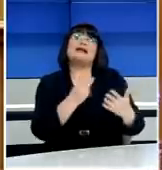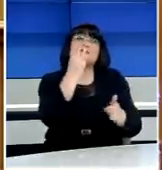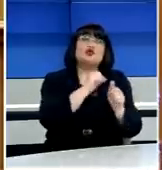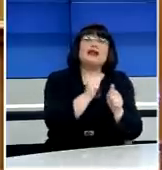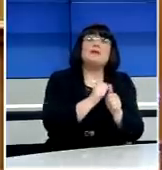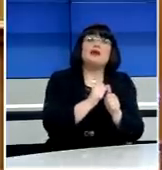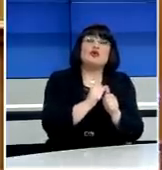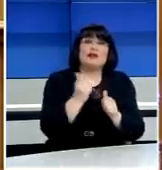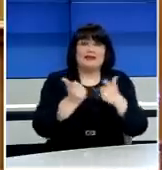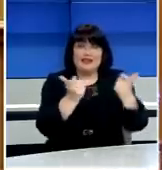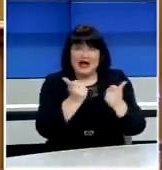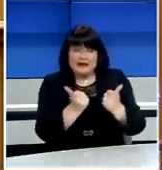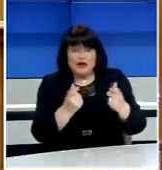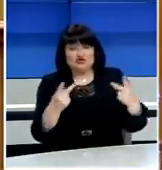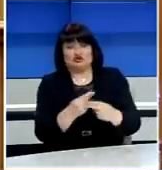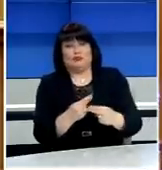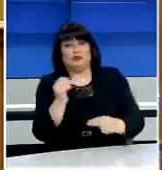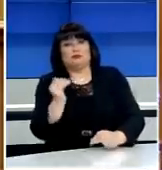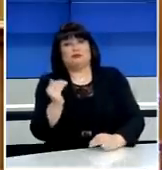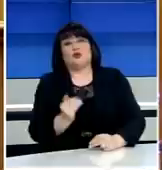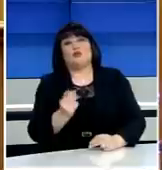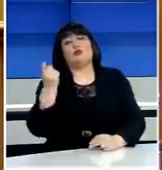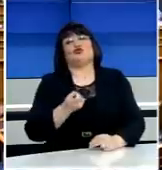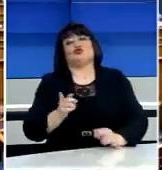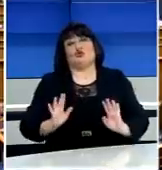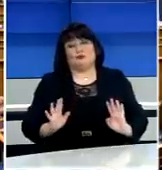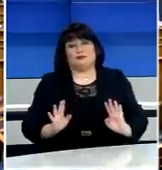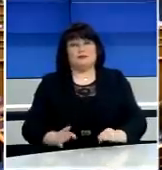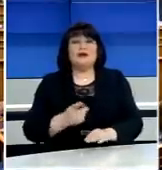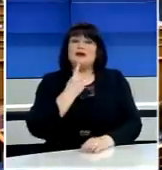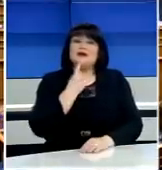βάση. Για να μην μιλήσω βεβαίως για την